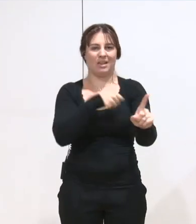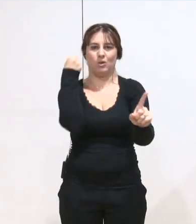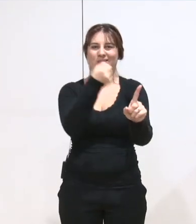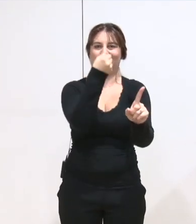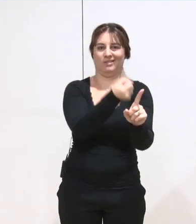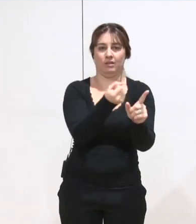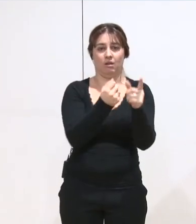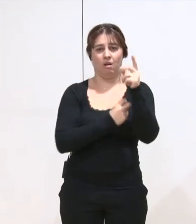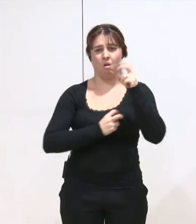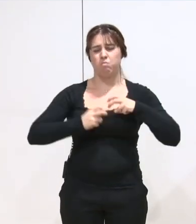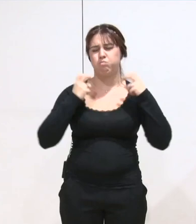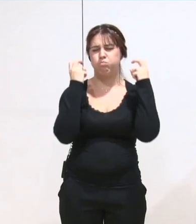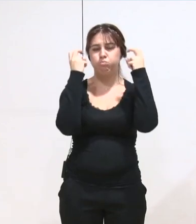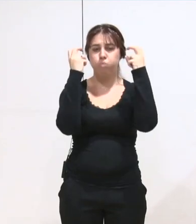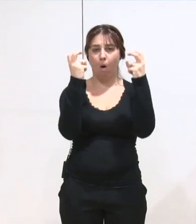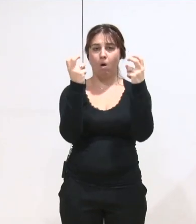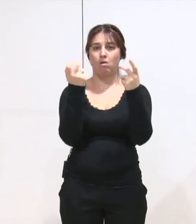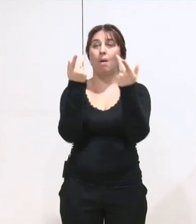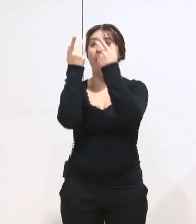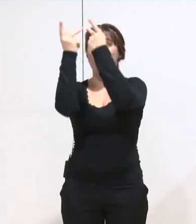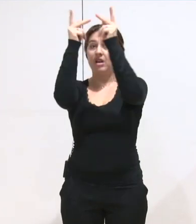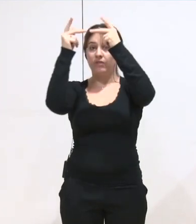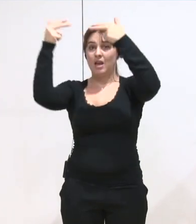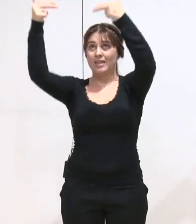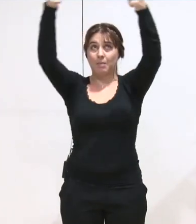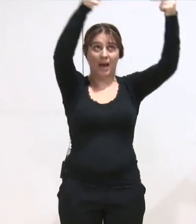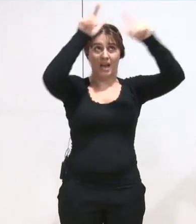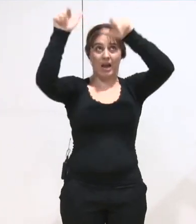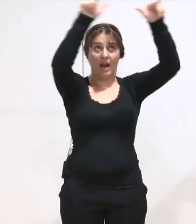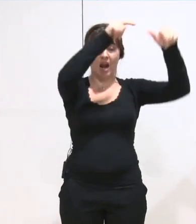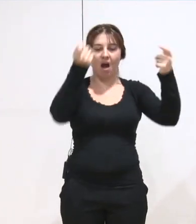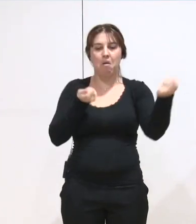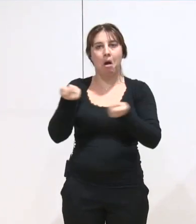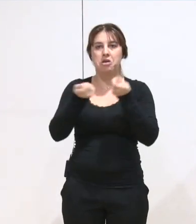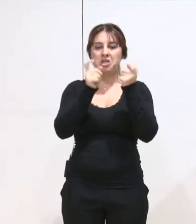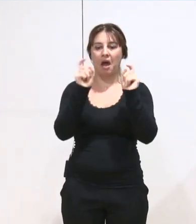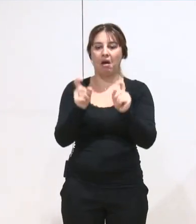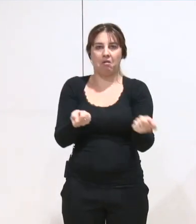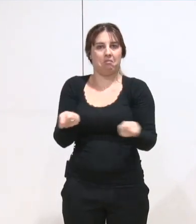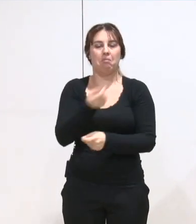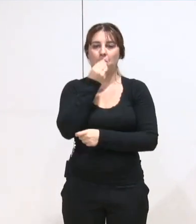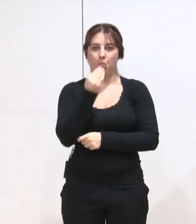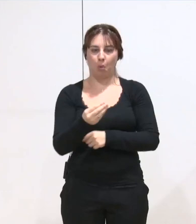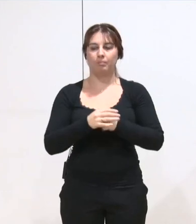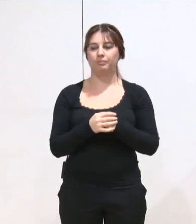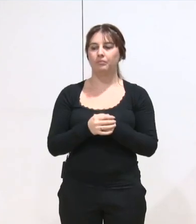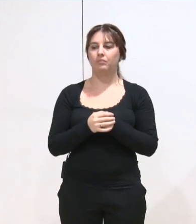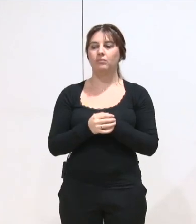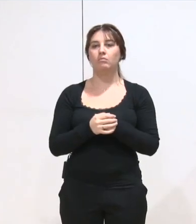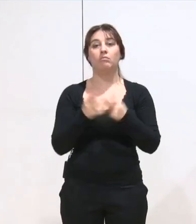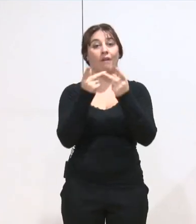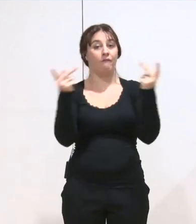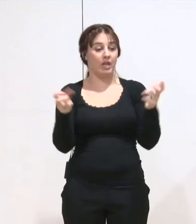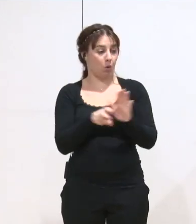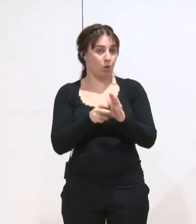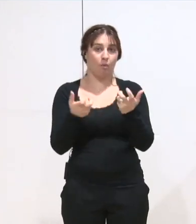où la progression a été la mieux contenue dans les villes équipées de la vidéoprotection ». Quant à son coût, l'argument ne tient pas quand on est capable, dans une ville comme